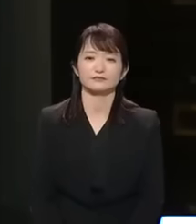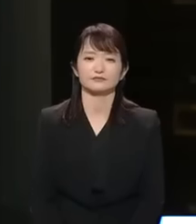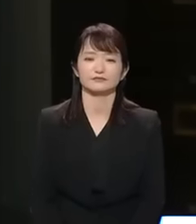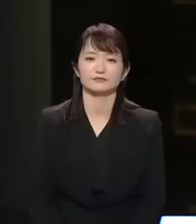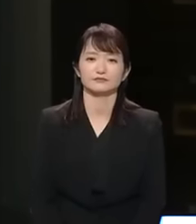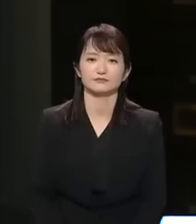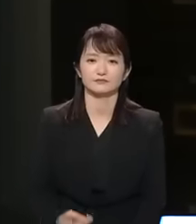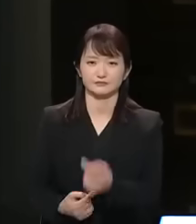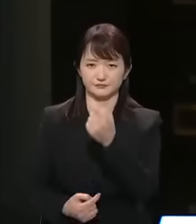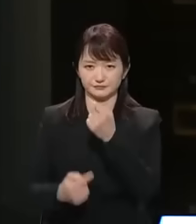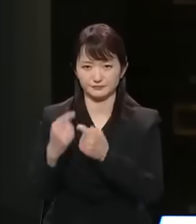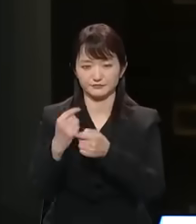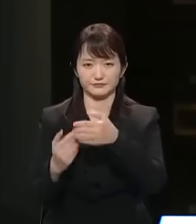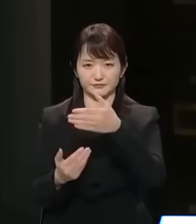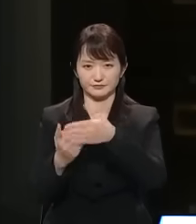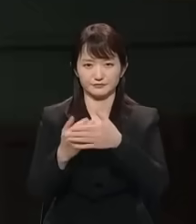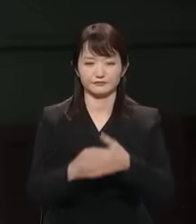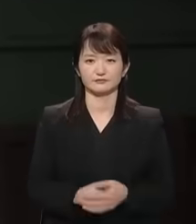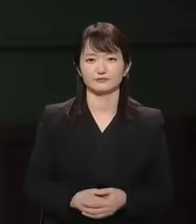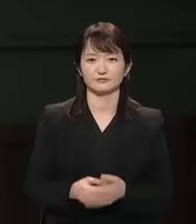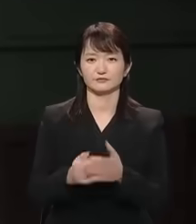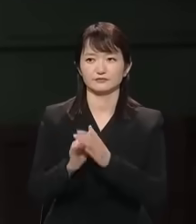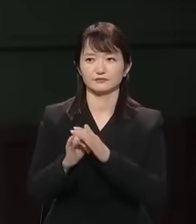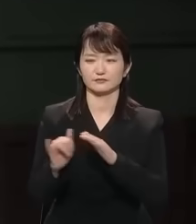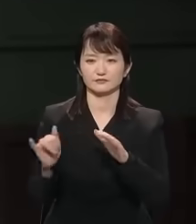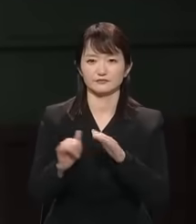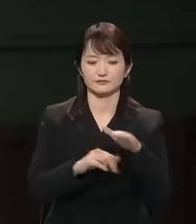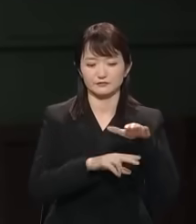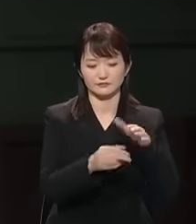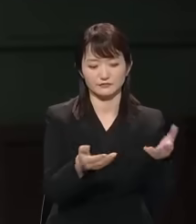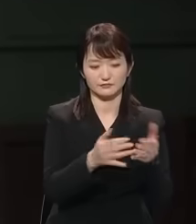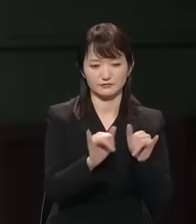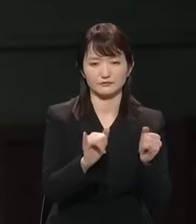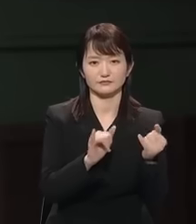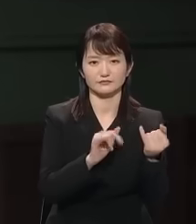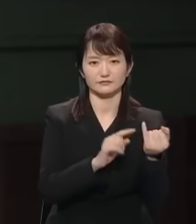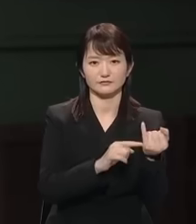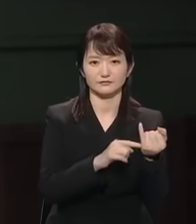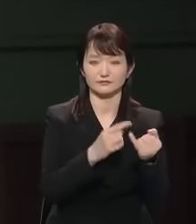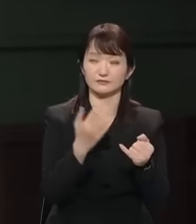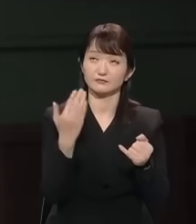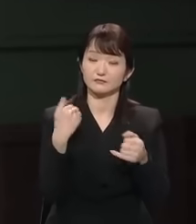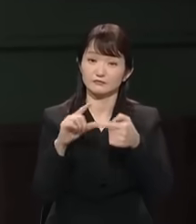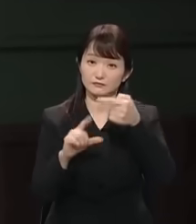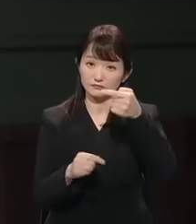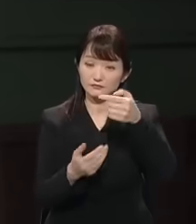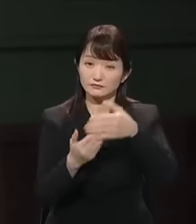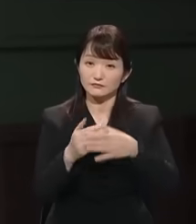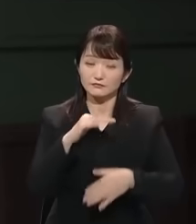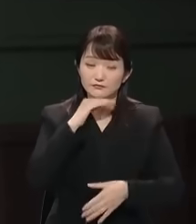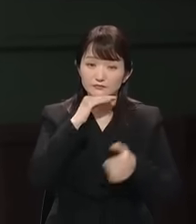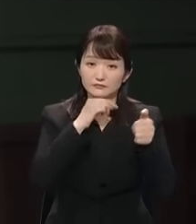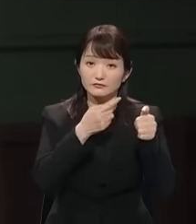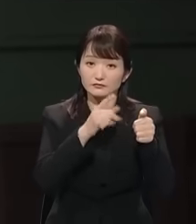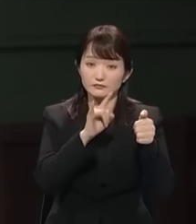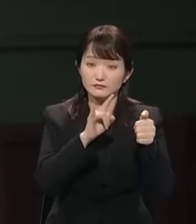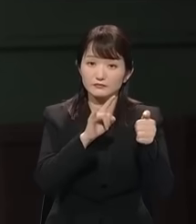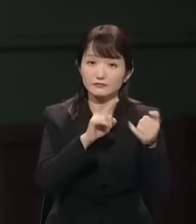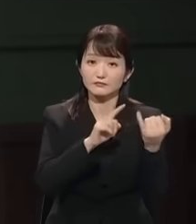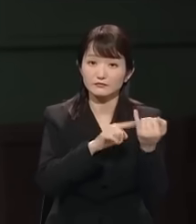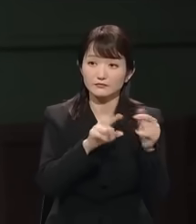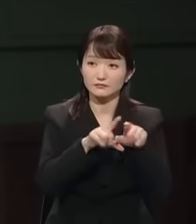자 제보 사건입니다네 반 가족 분인 역무원이 제보를 주셨는데요이 지난 1월에 벌어진 일입니다 50대 역무원 있데 뭐